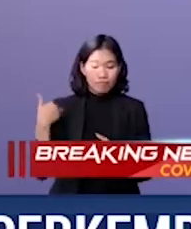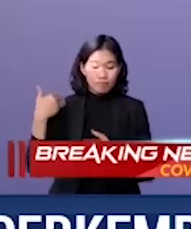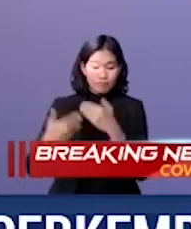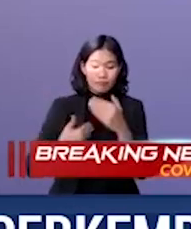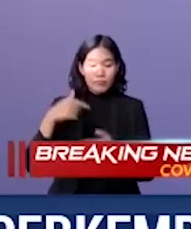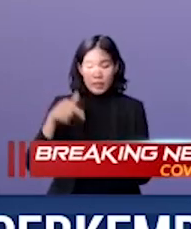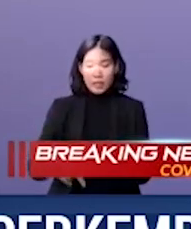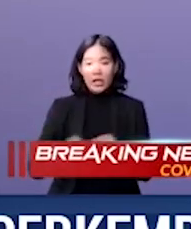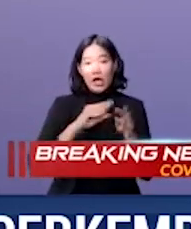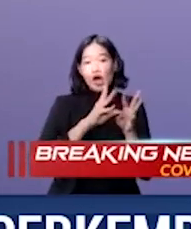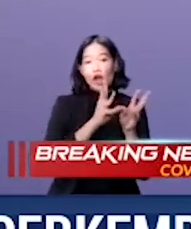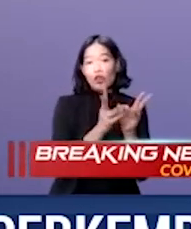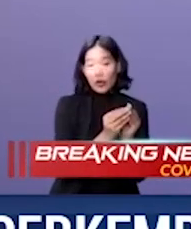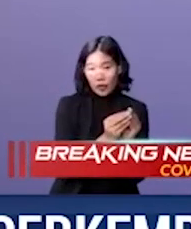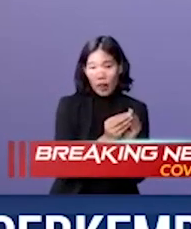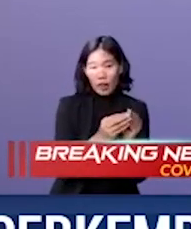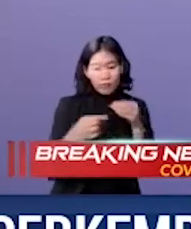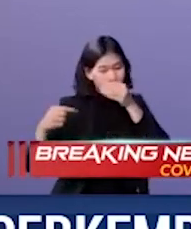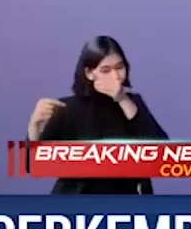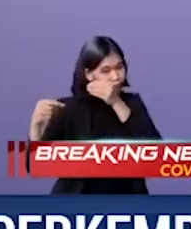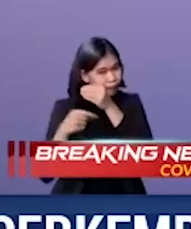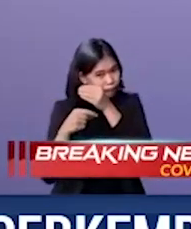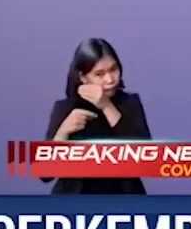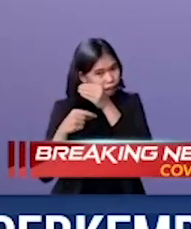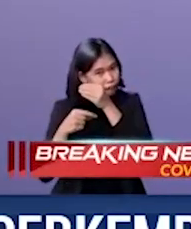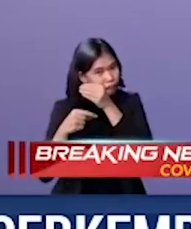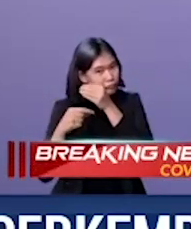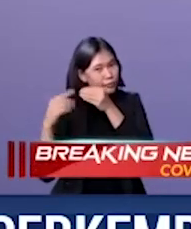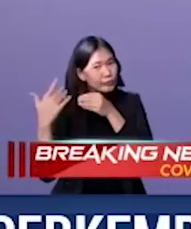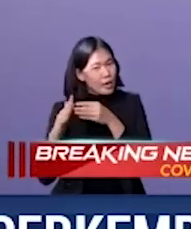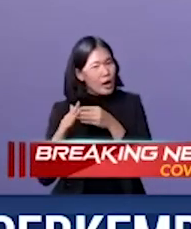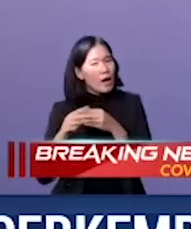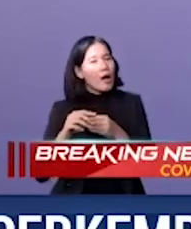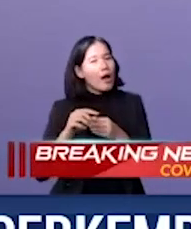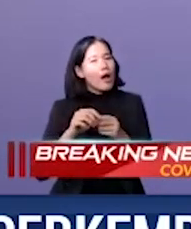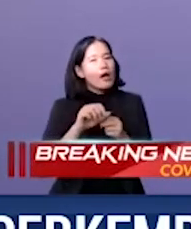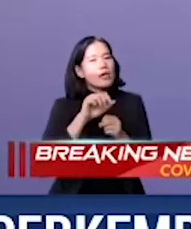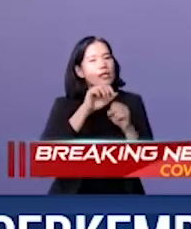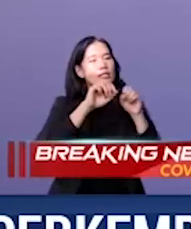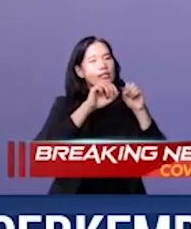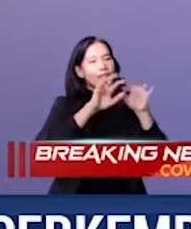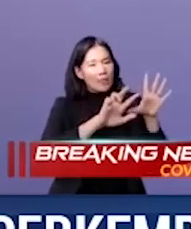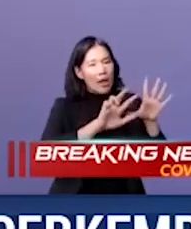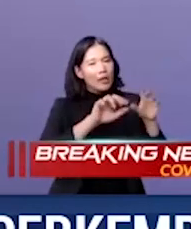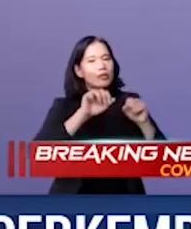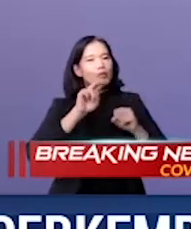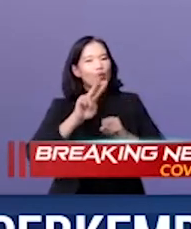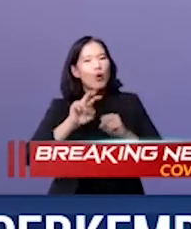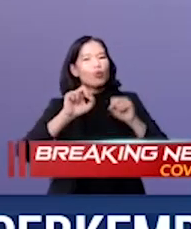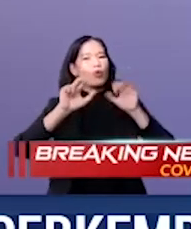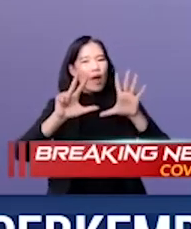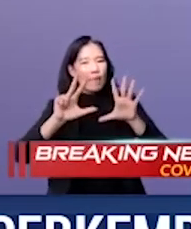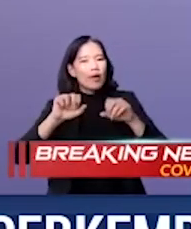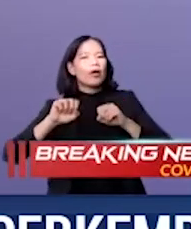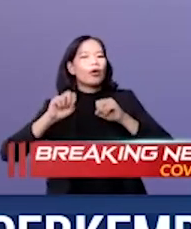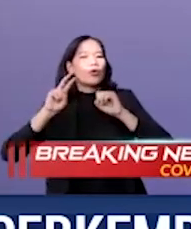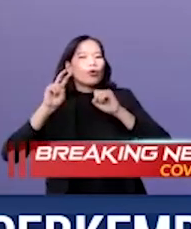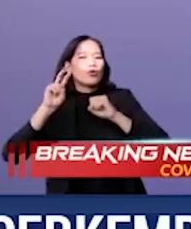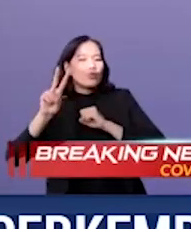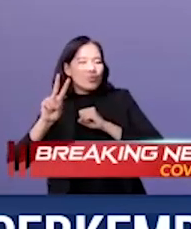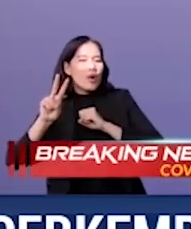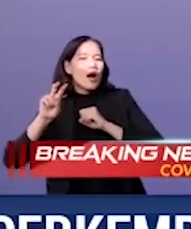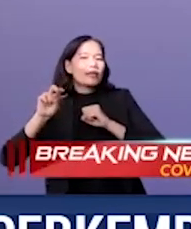dengan saat ini akumulasi yang sudah diperiksa untuk spesimennya adalah sebanyak 928 ribu